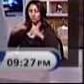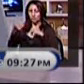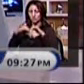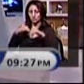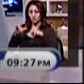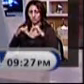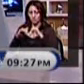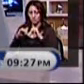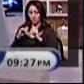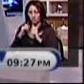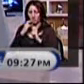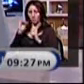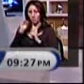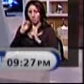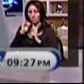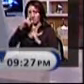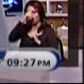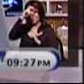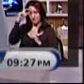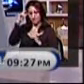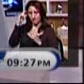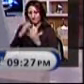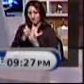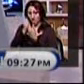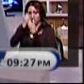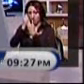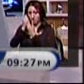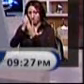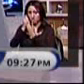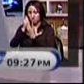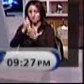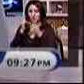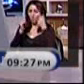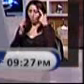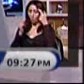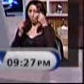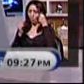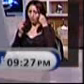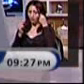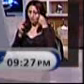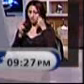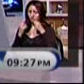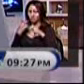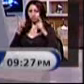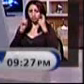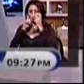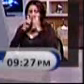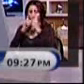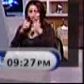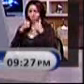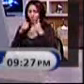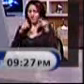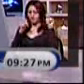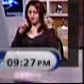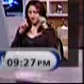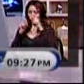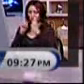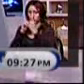وده لانه تركيب جبهه الانقاذ فيها طبعا رموز للثوره وفيها مناضلين عظام جدا وفيها ايضا